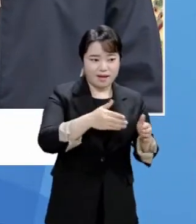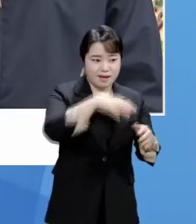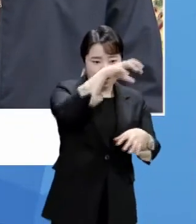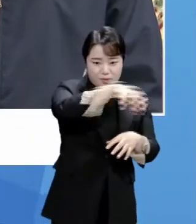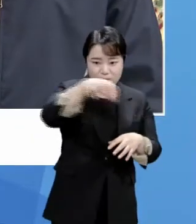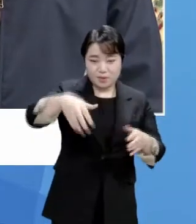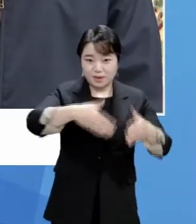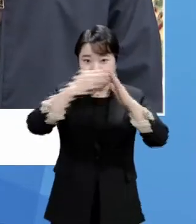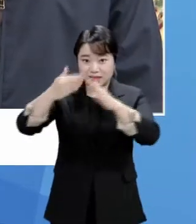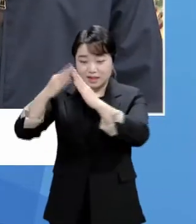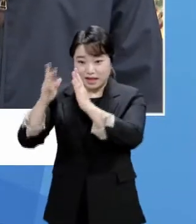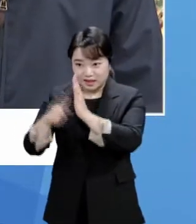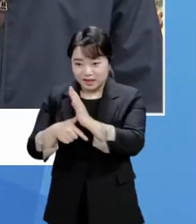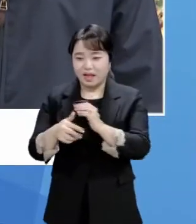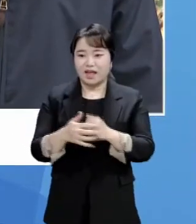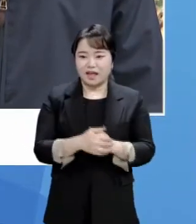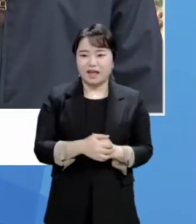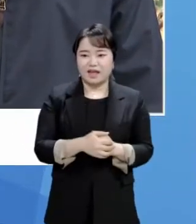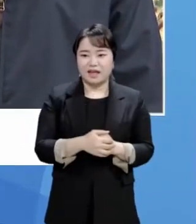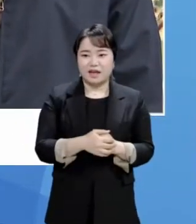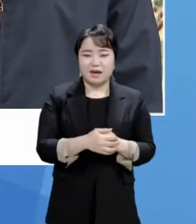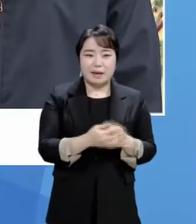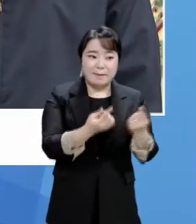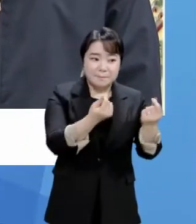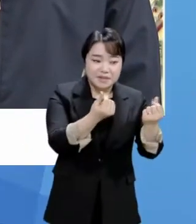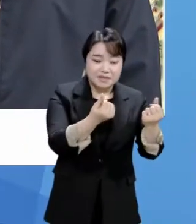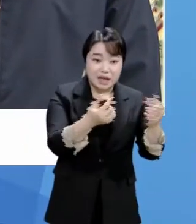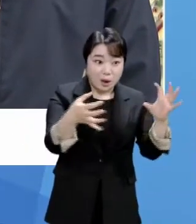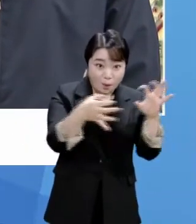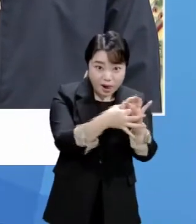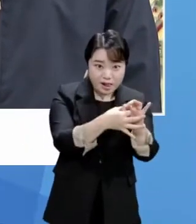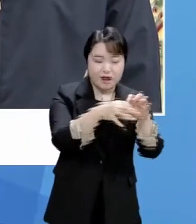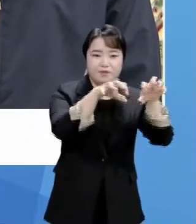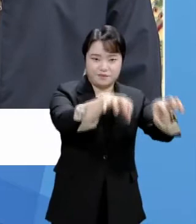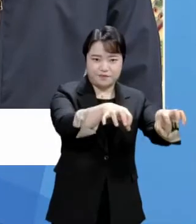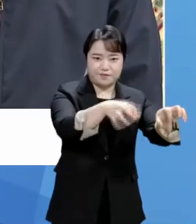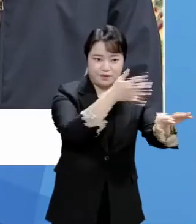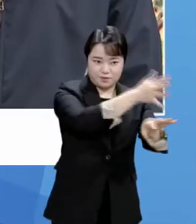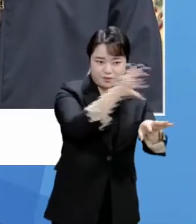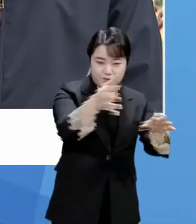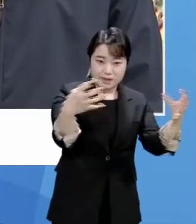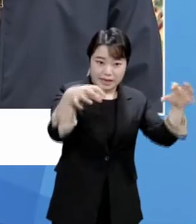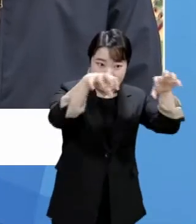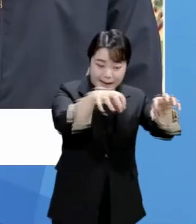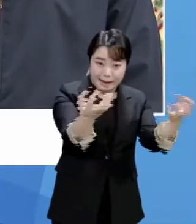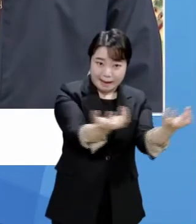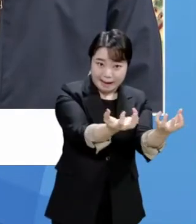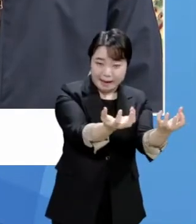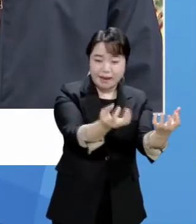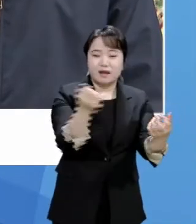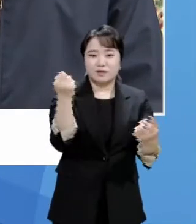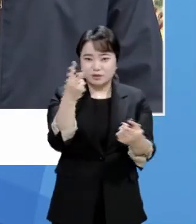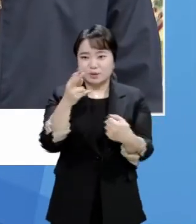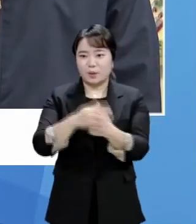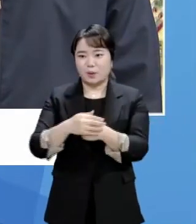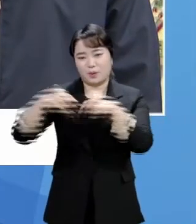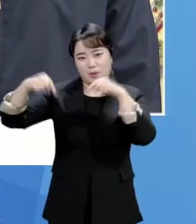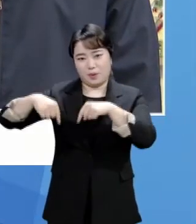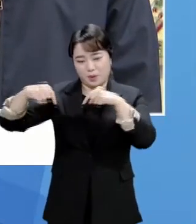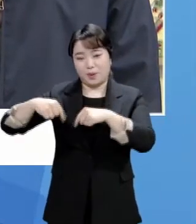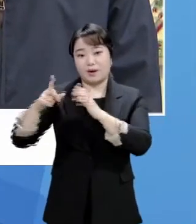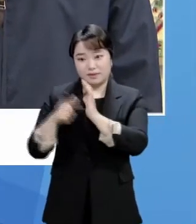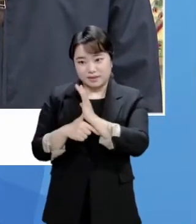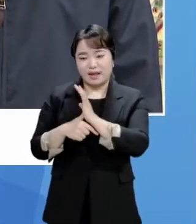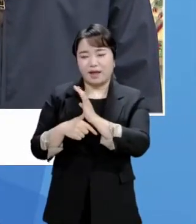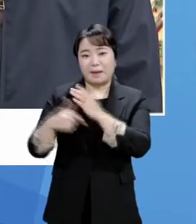좀 유관 과를 같이 배치했고요. 그리고 이제 그 미팅룸도 좀 그 주민들 찾아오셨을